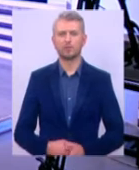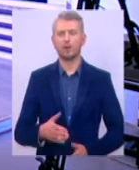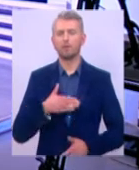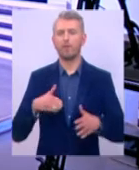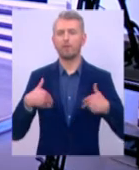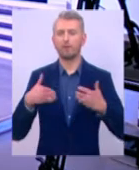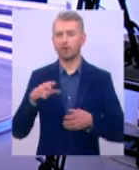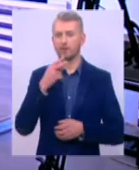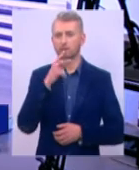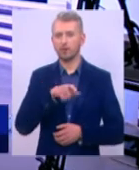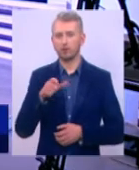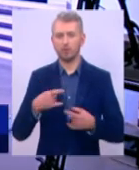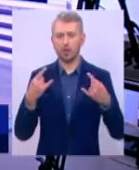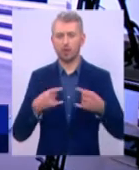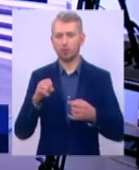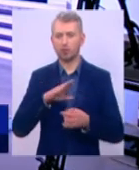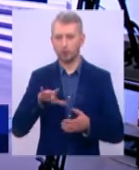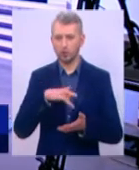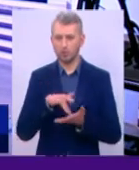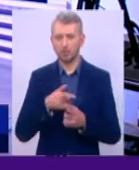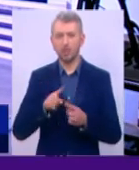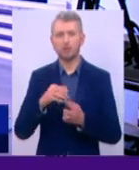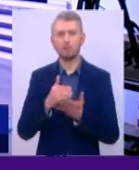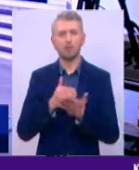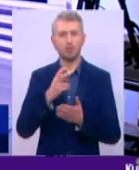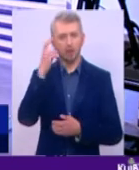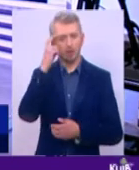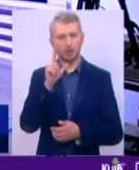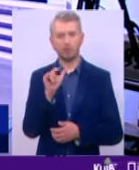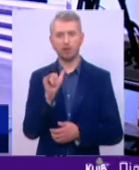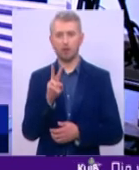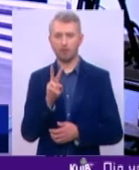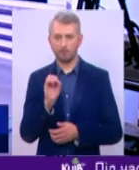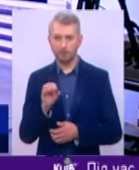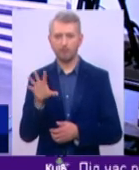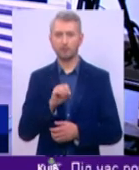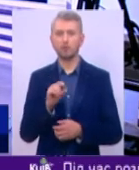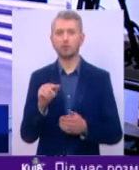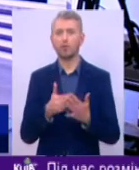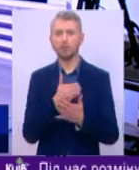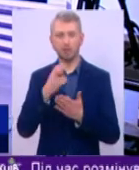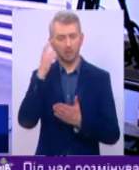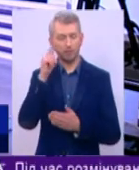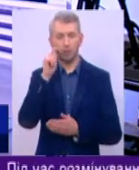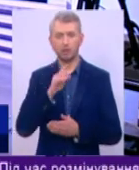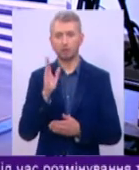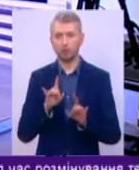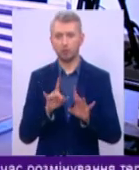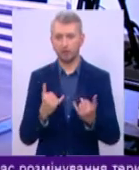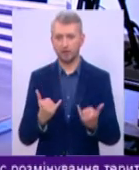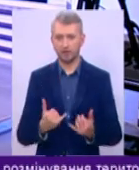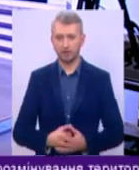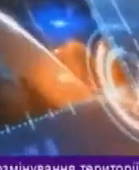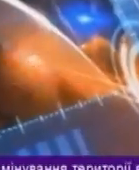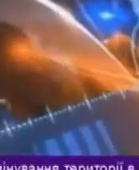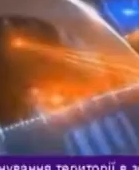Мої вітання всім глядачам каналу Європейського міста. Це програма «Київ Лайв». Про все найголовніше, що відбувається у столиці та в Україні, будемо говорити уже за мить. Ми починаємо.